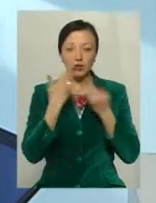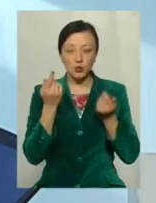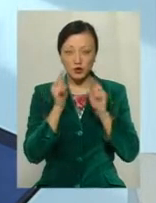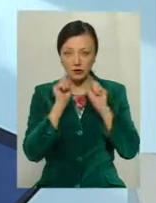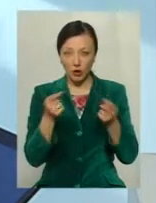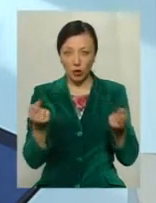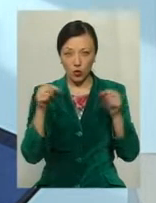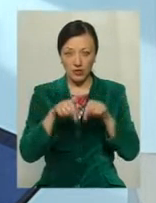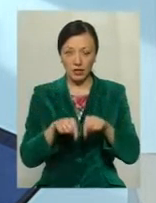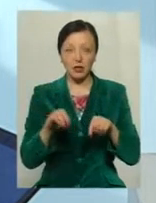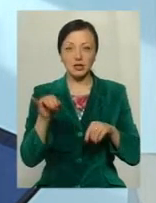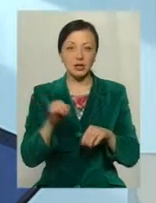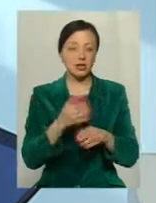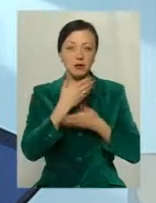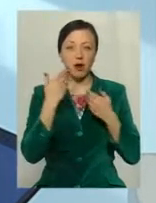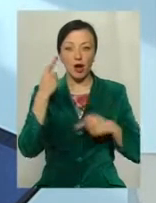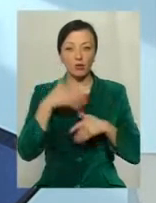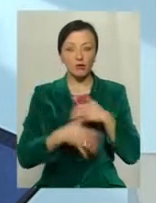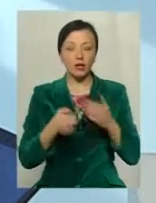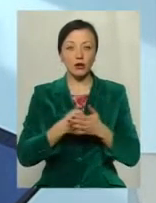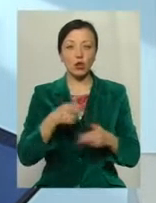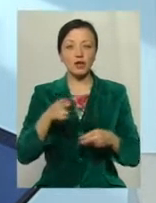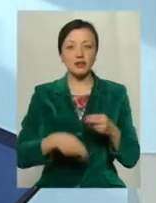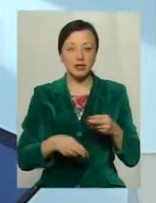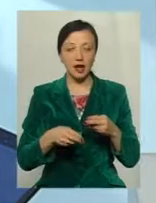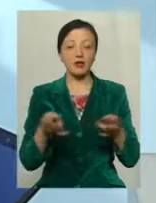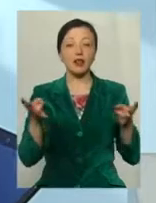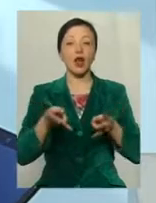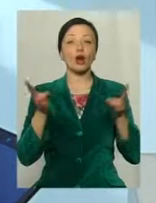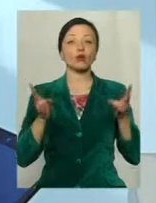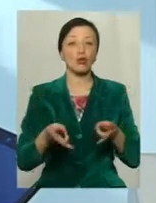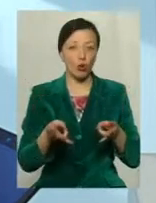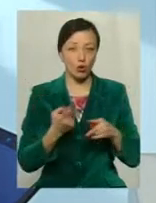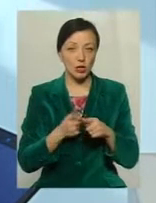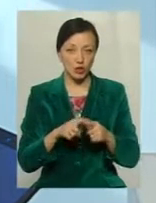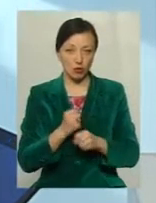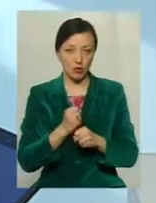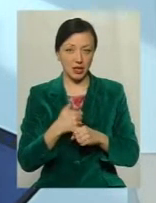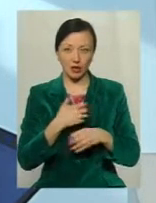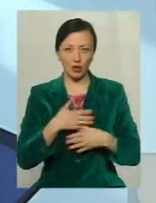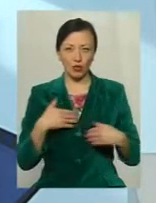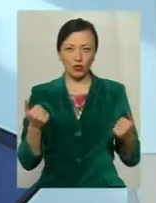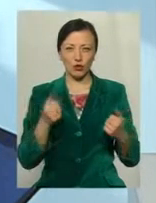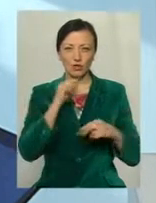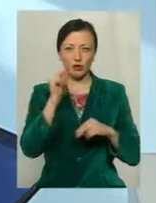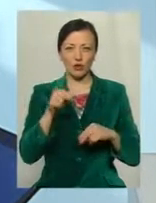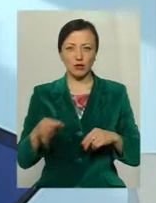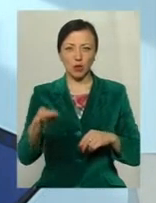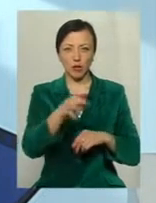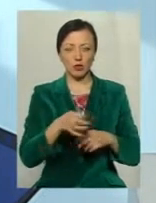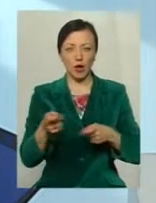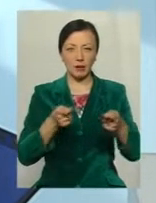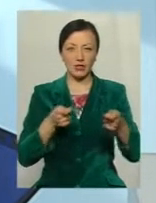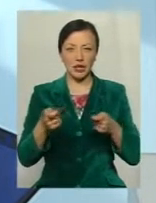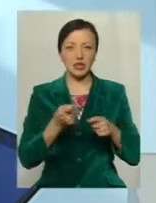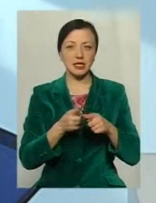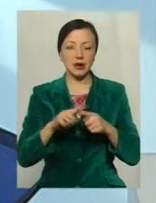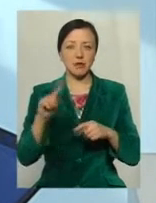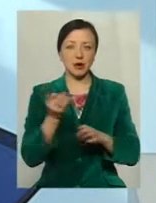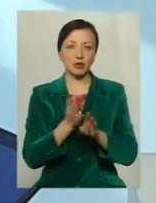скажіть, а які об'єкти здані, як відчула від цього наша область, достатньо бідна, я б сказав, чи вони відчули? Ні. Тобто